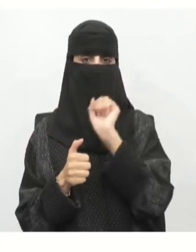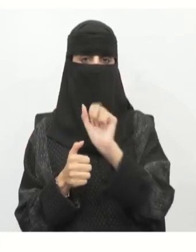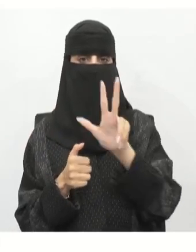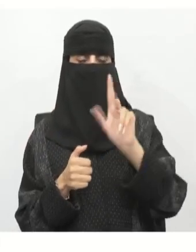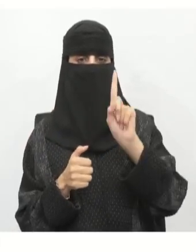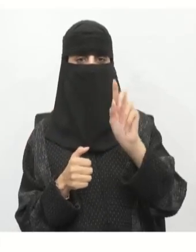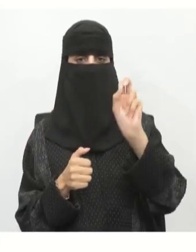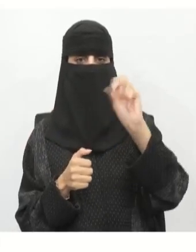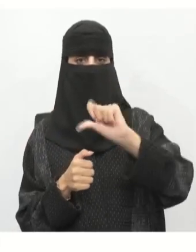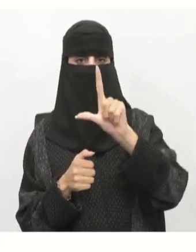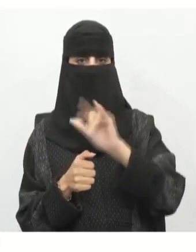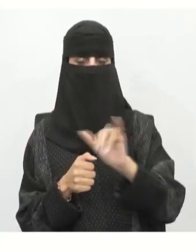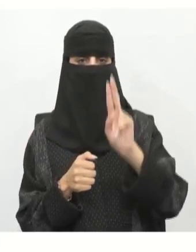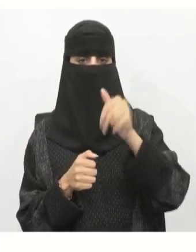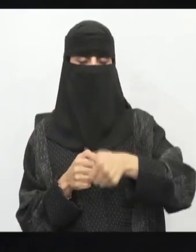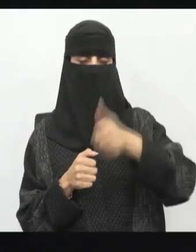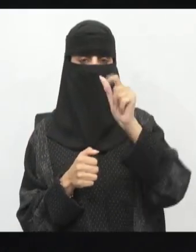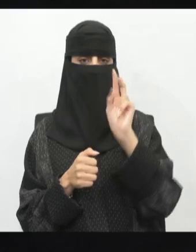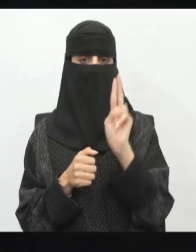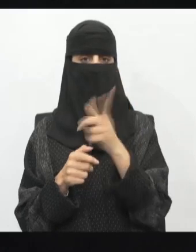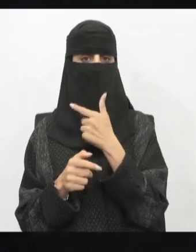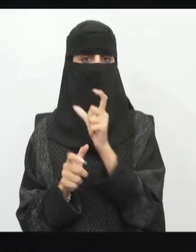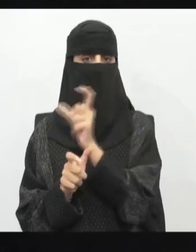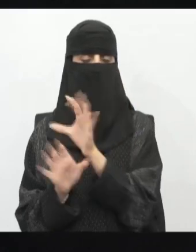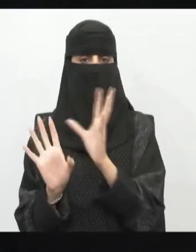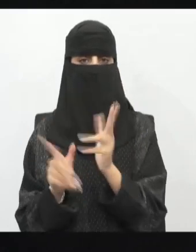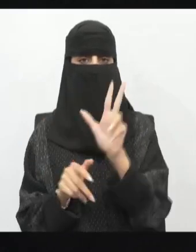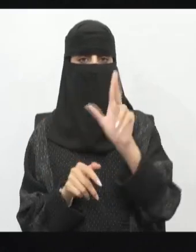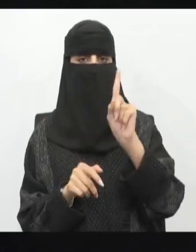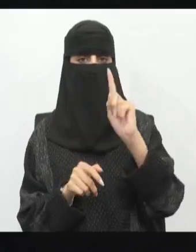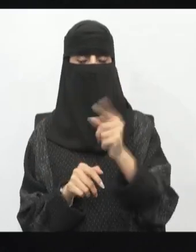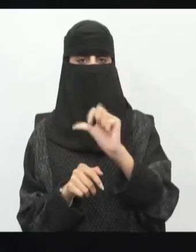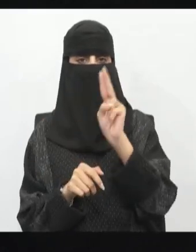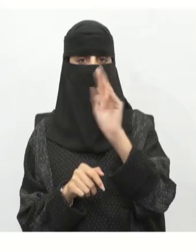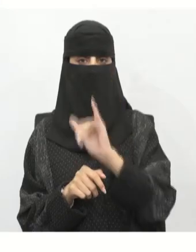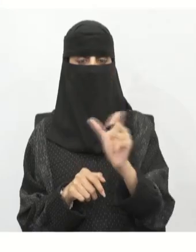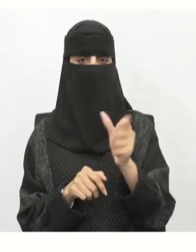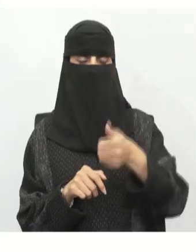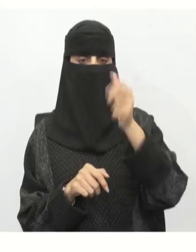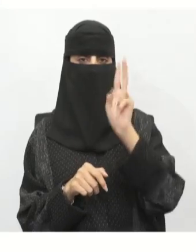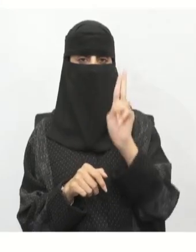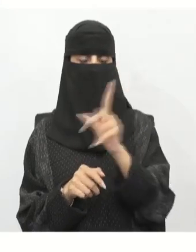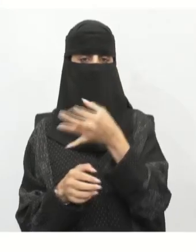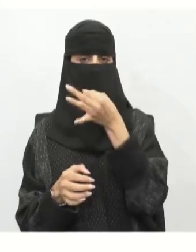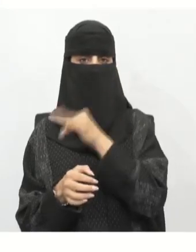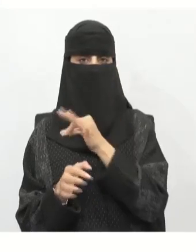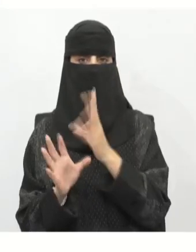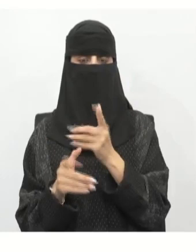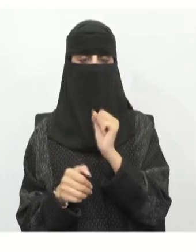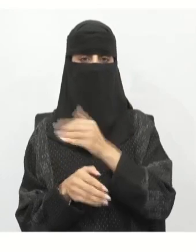وهي البروتينات ما هي فائدتها بارك الله فيكم بناء